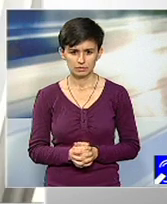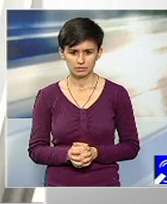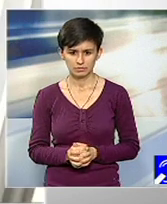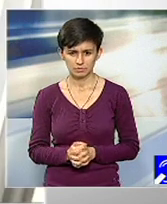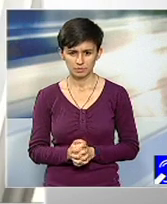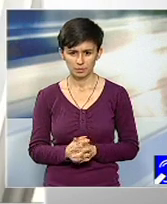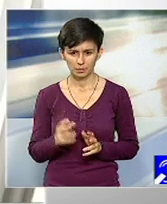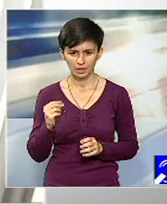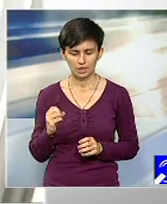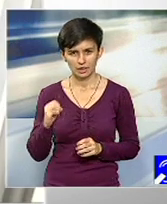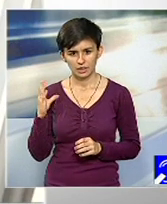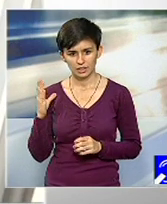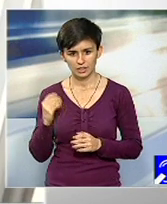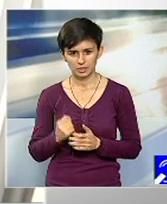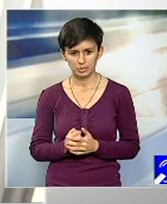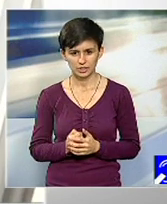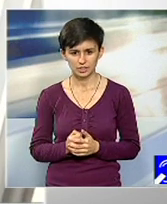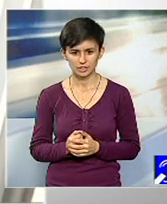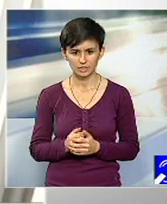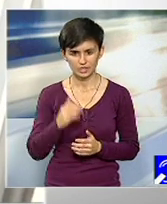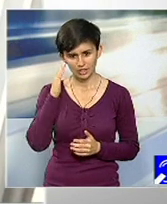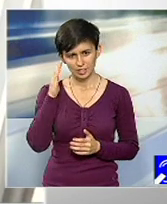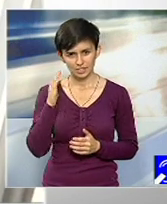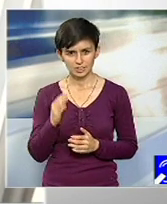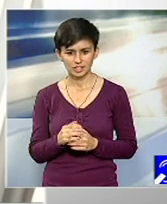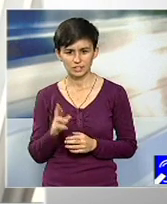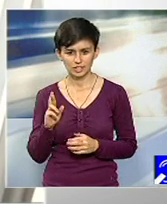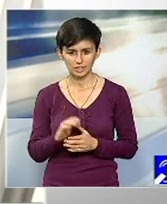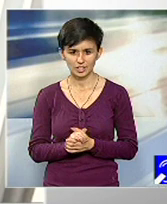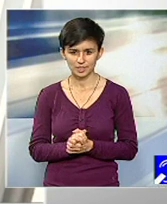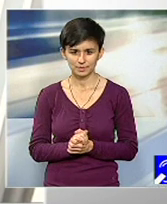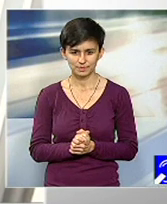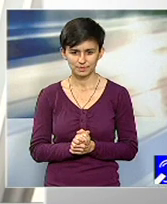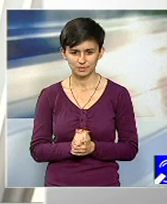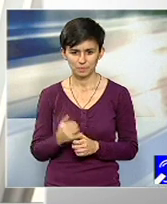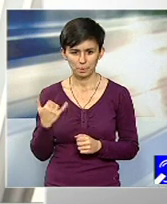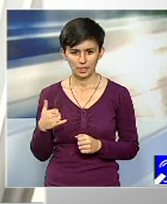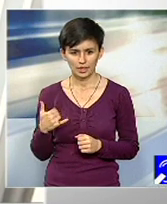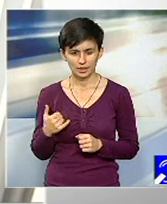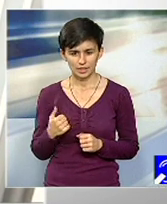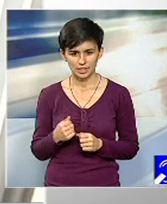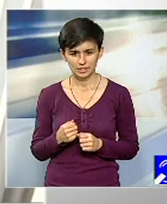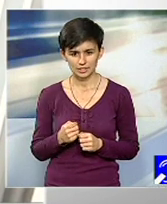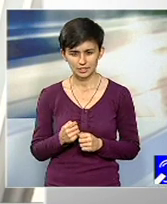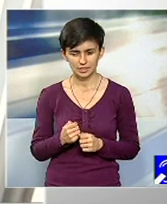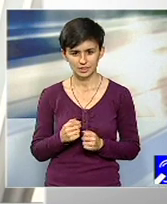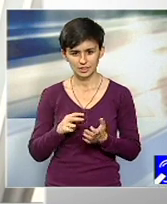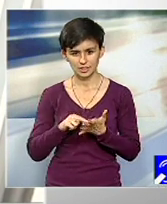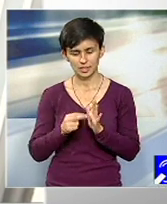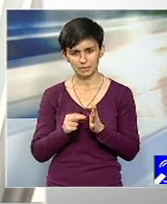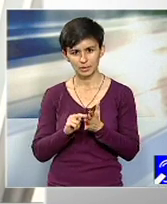Bună ziua tuturor, doamnelor și domnilor, salut Raluca! Salut, Dumitru! Astăzi vom